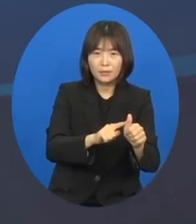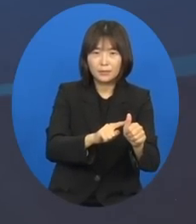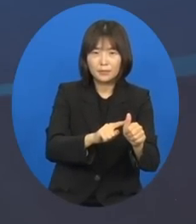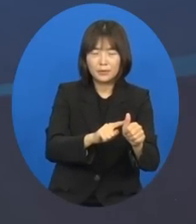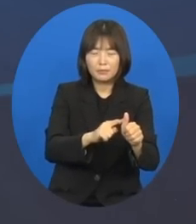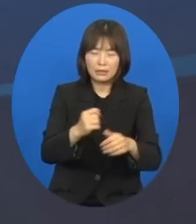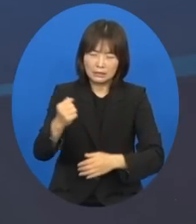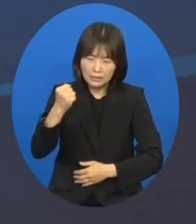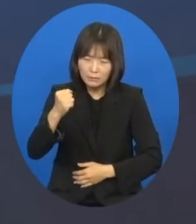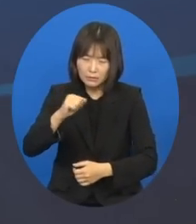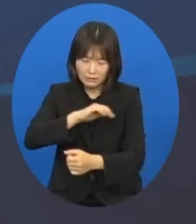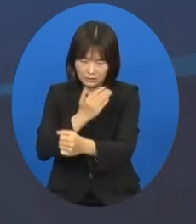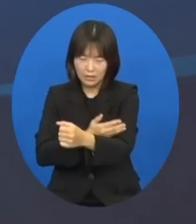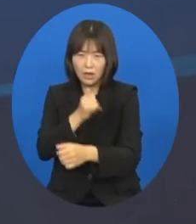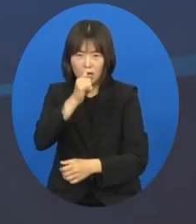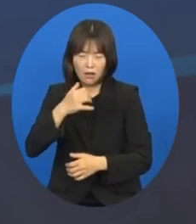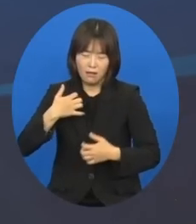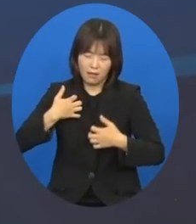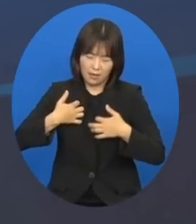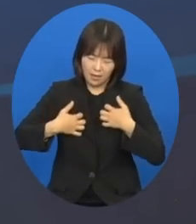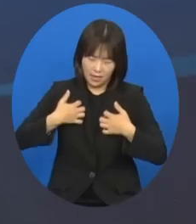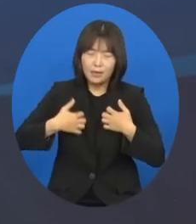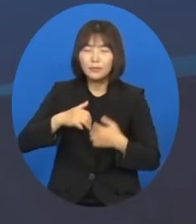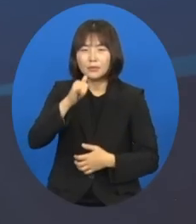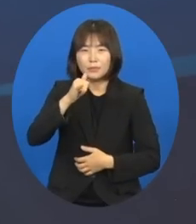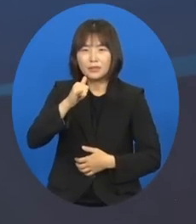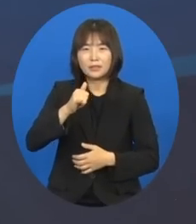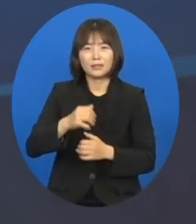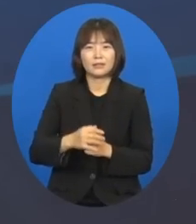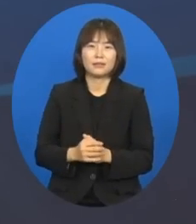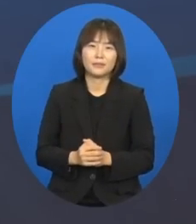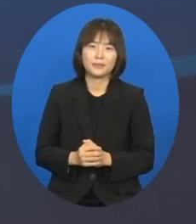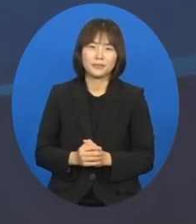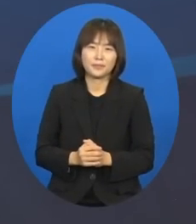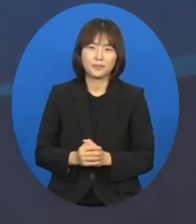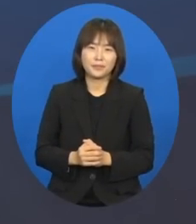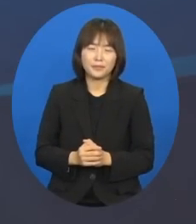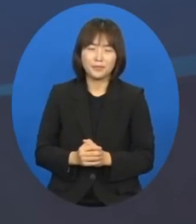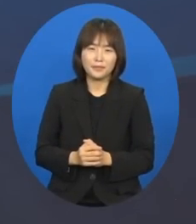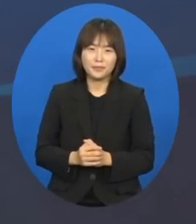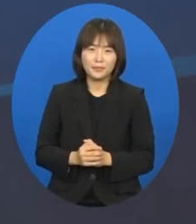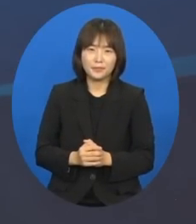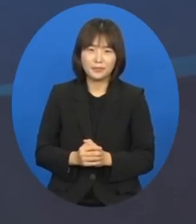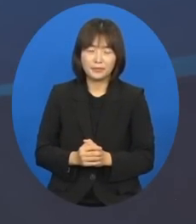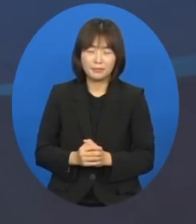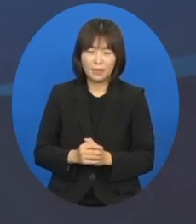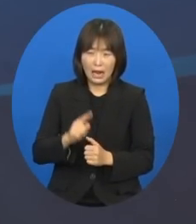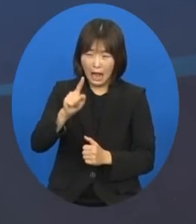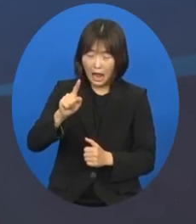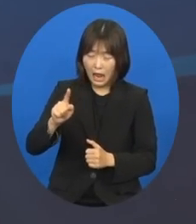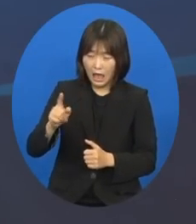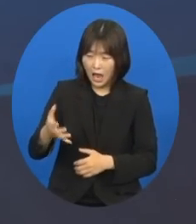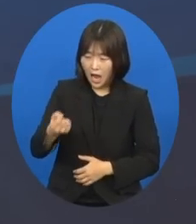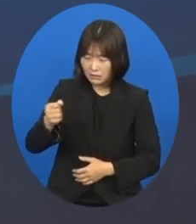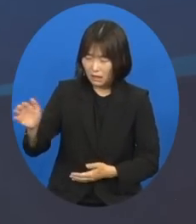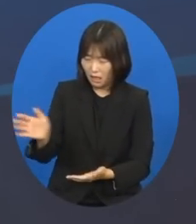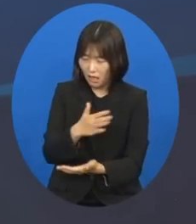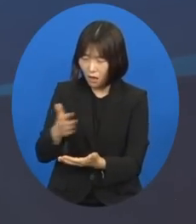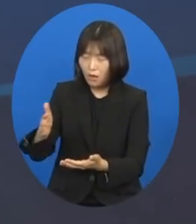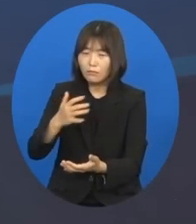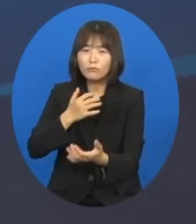있고 기쁨이 있고 패기가 넘치고 아무것도 가지지 않아도 웃음이 있고